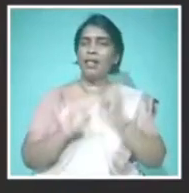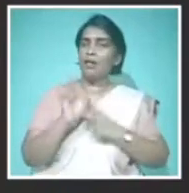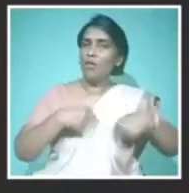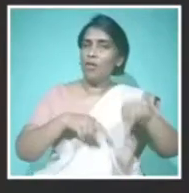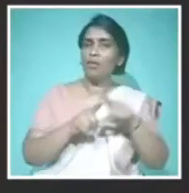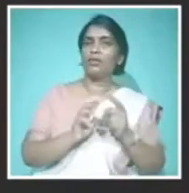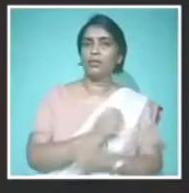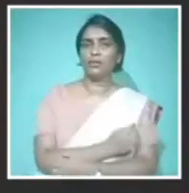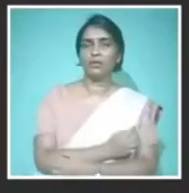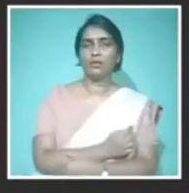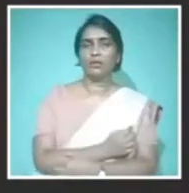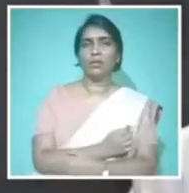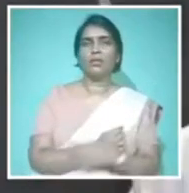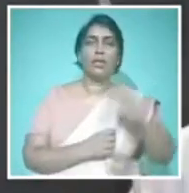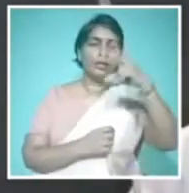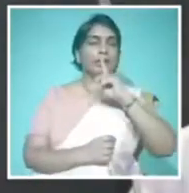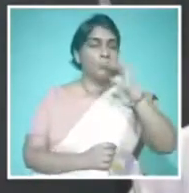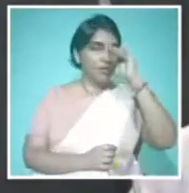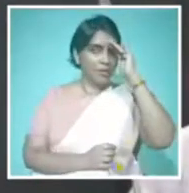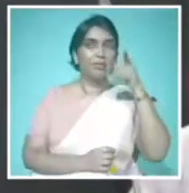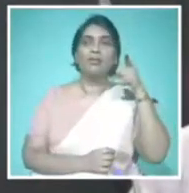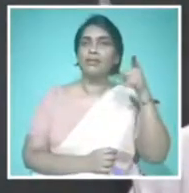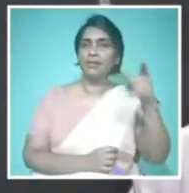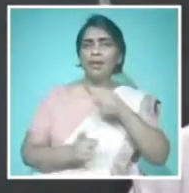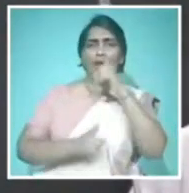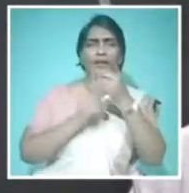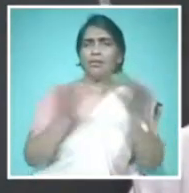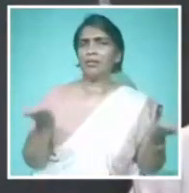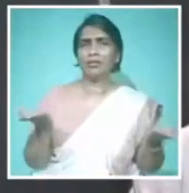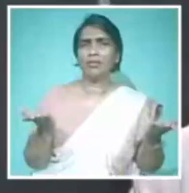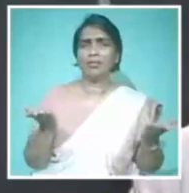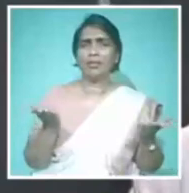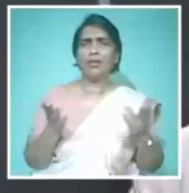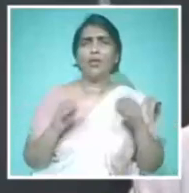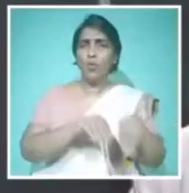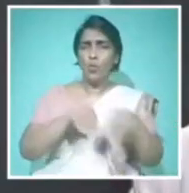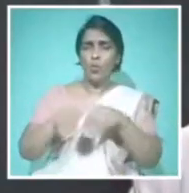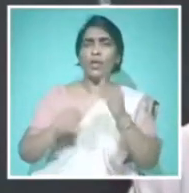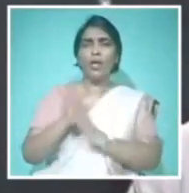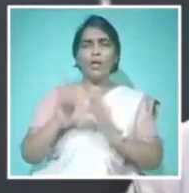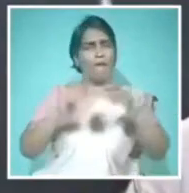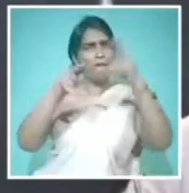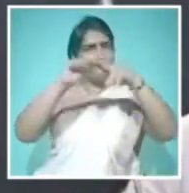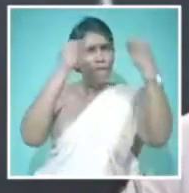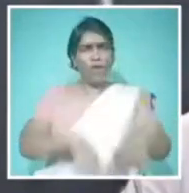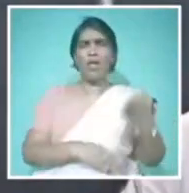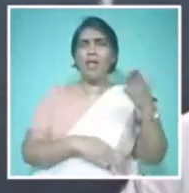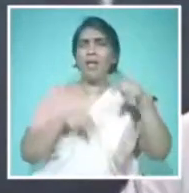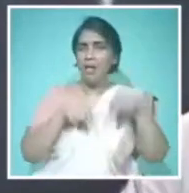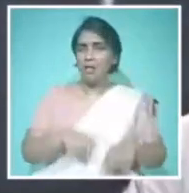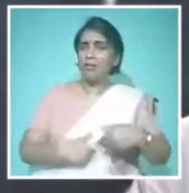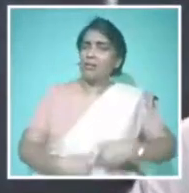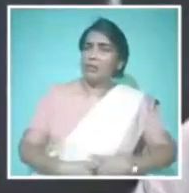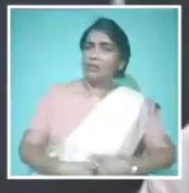අගය කරන්න කතානායකතුමනි මෙතුමා මේ මොනවද කතා කරන්නේ කුසිකර්ම ඇමති විදියට ෆේල් ඇමති අද